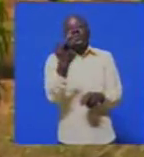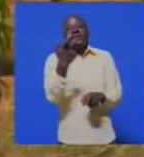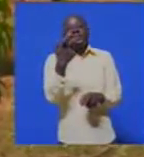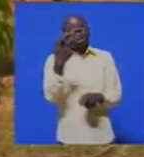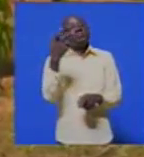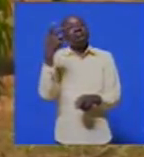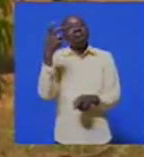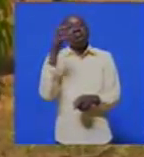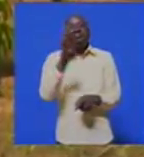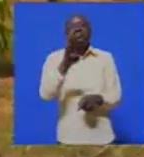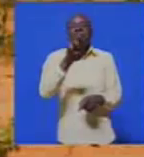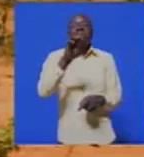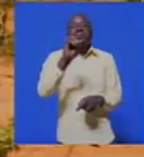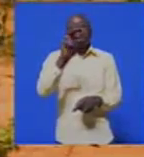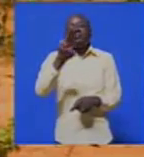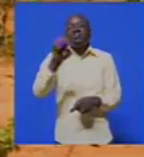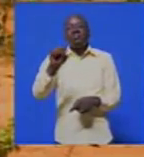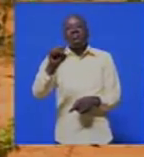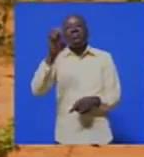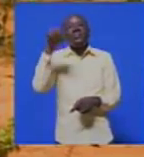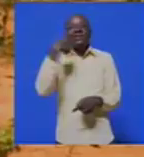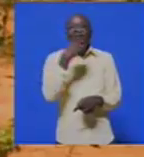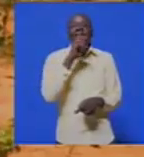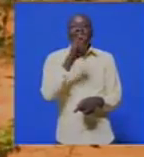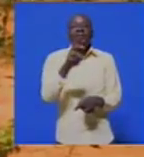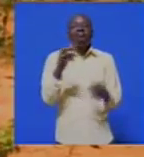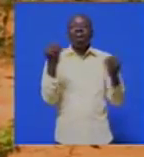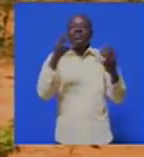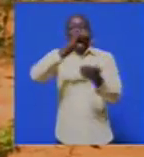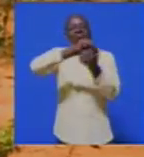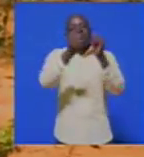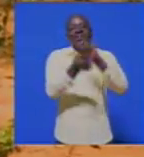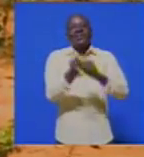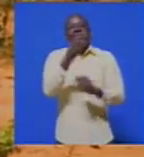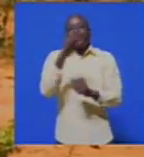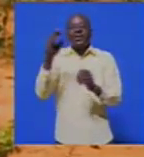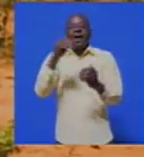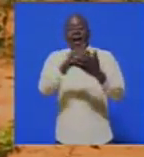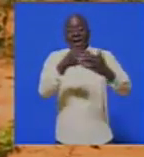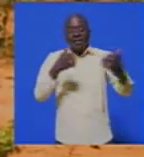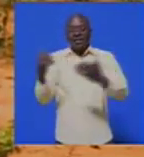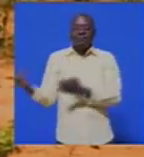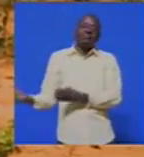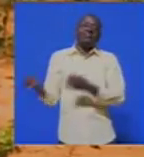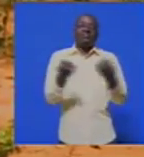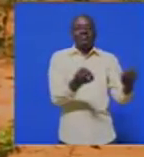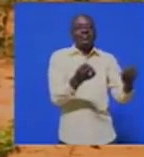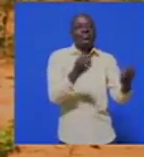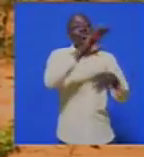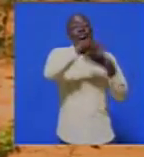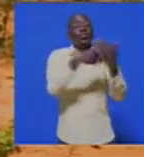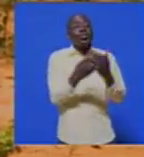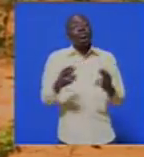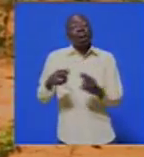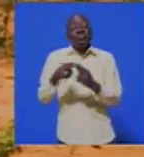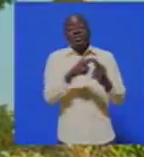est d'abord beaucoup transformé au Burkina avant de l'exporter. Donc presque toutes les unités de séchage